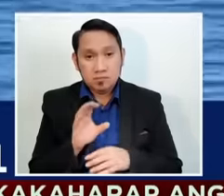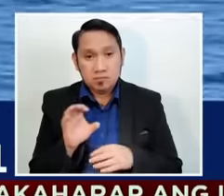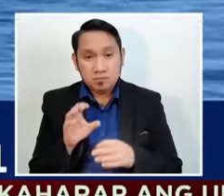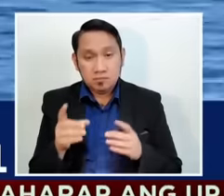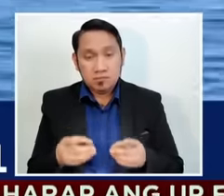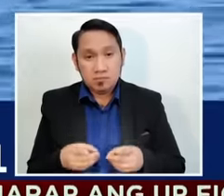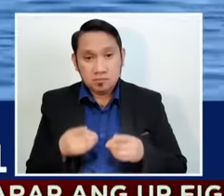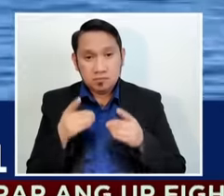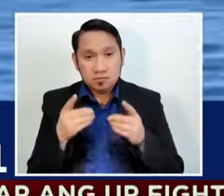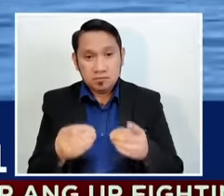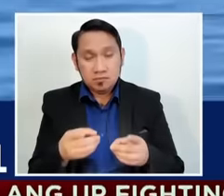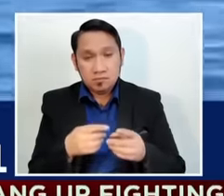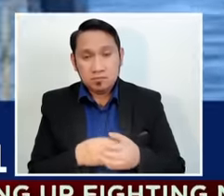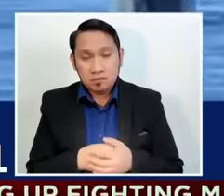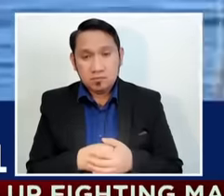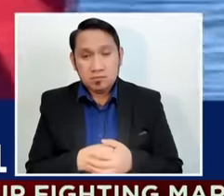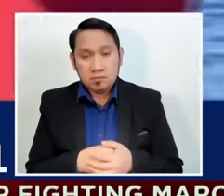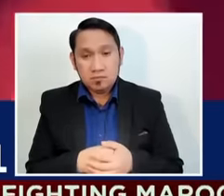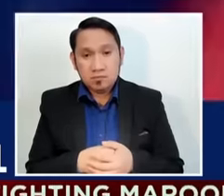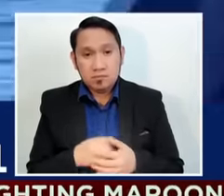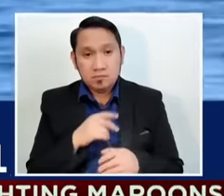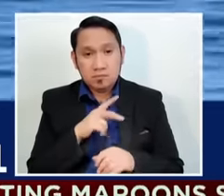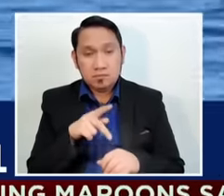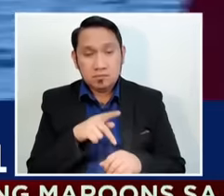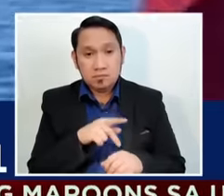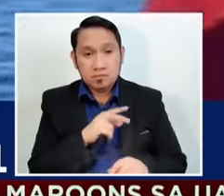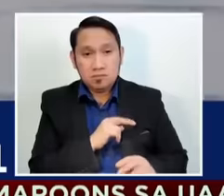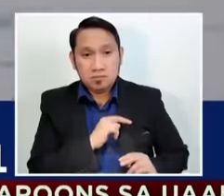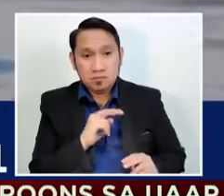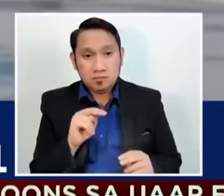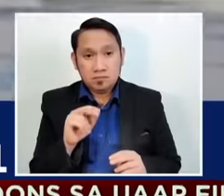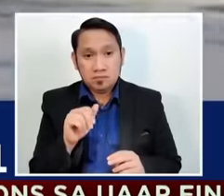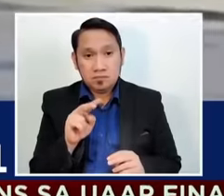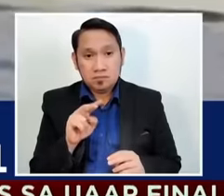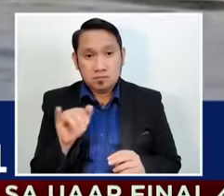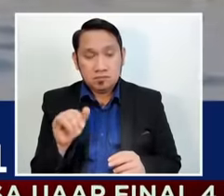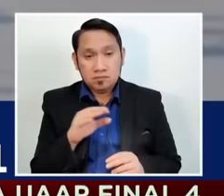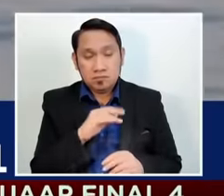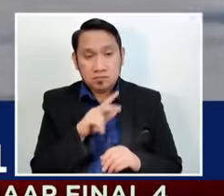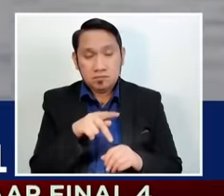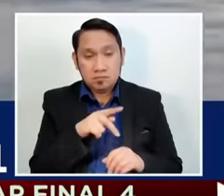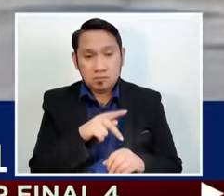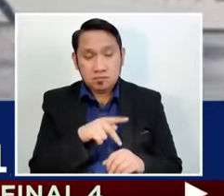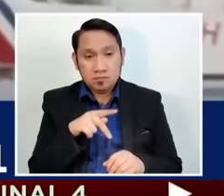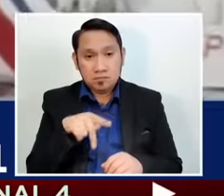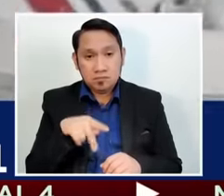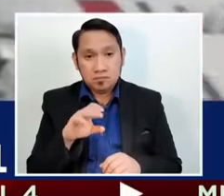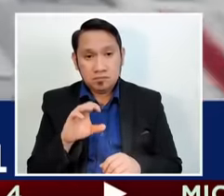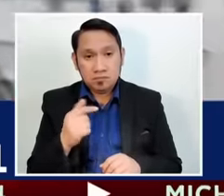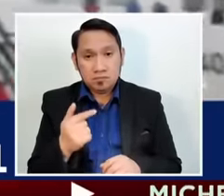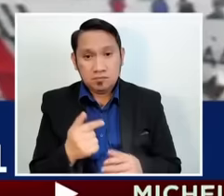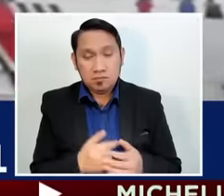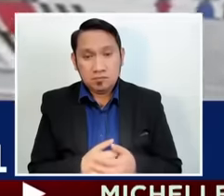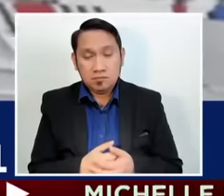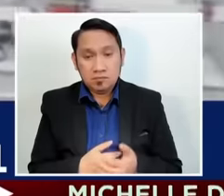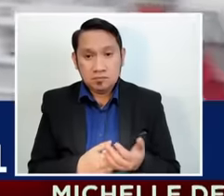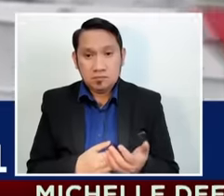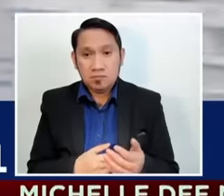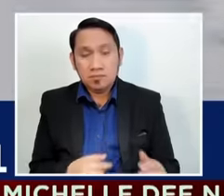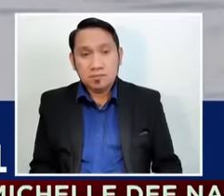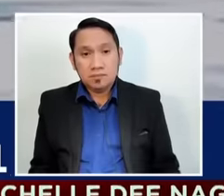BRP Sierra Madre, sa Philippine Navy at Philippine Coast Guard. Bianca Dava, ABS-CBN